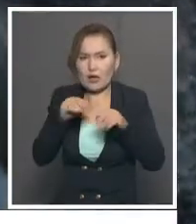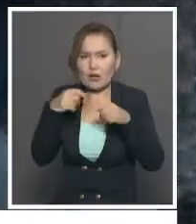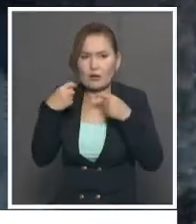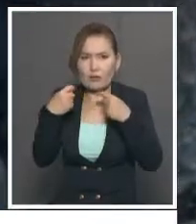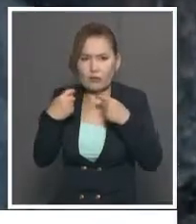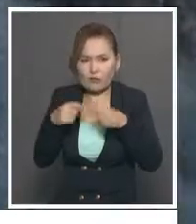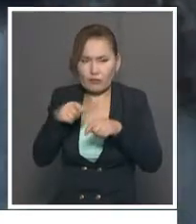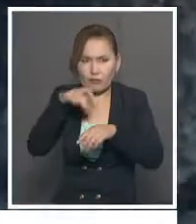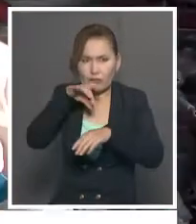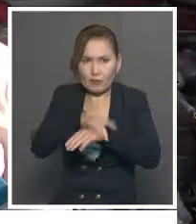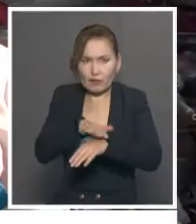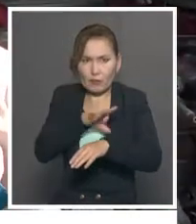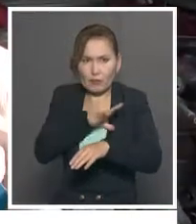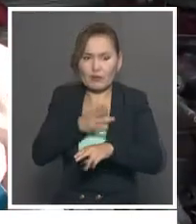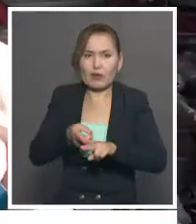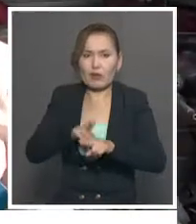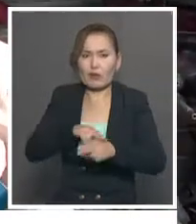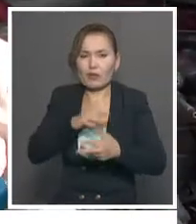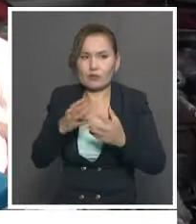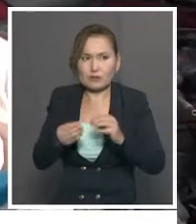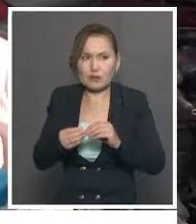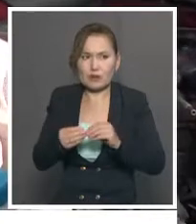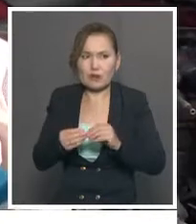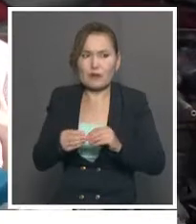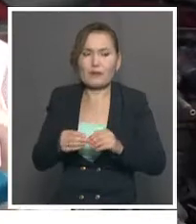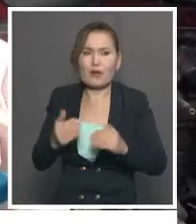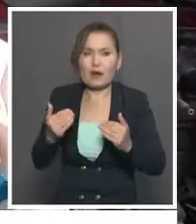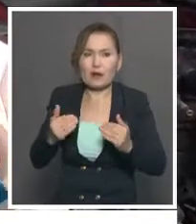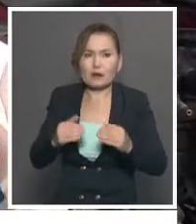ол білмеген. Былай тереміз міне, мысалға.